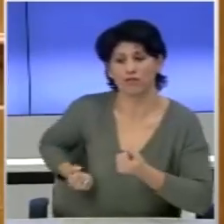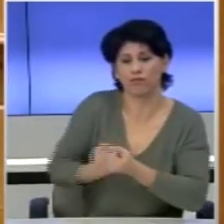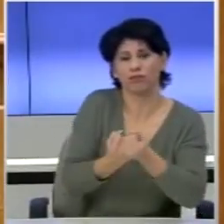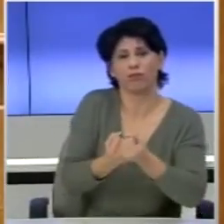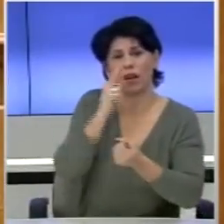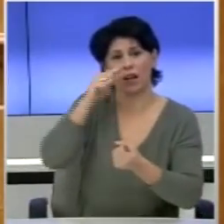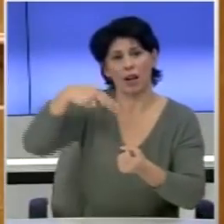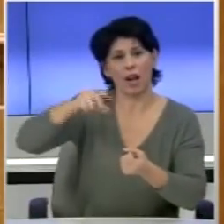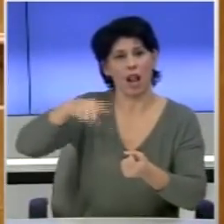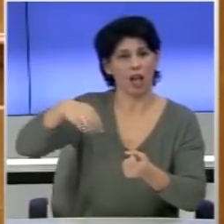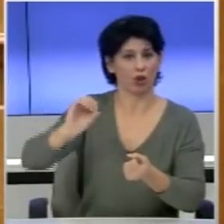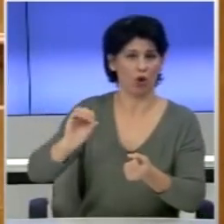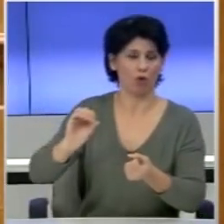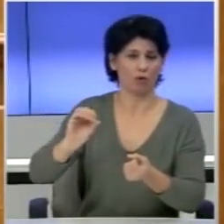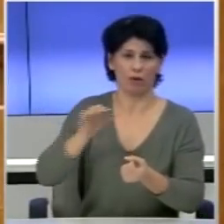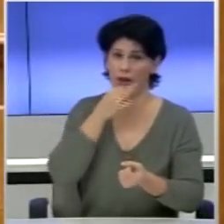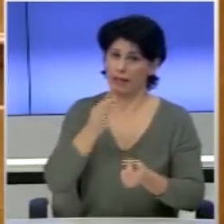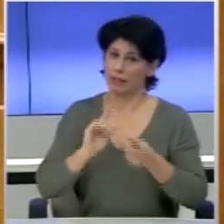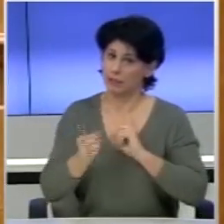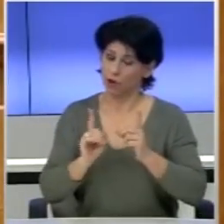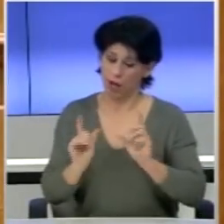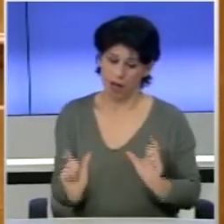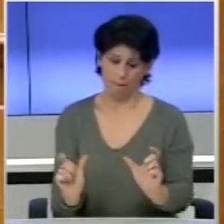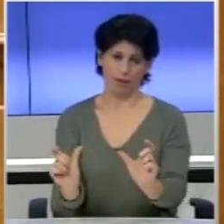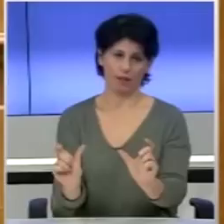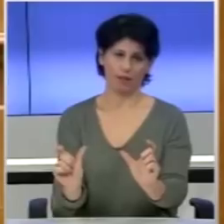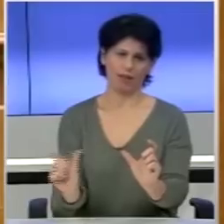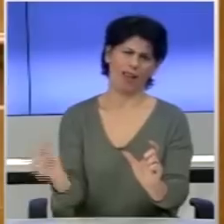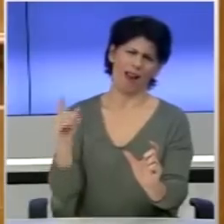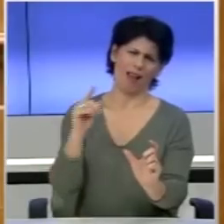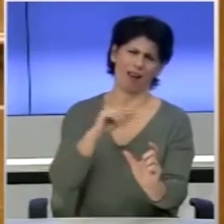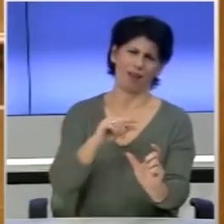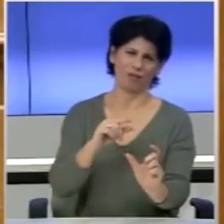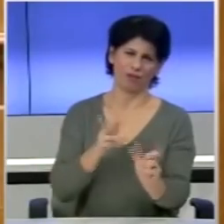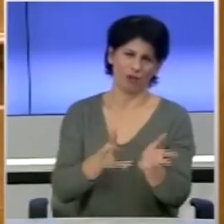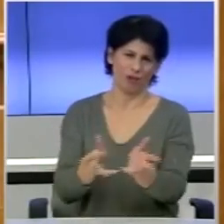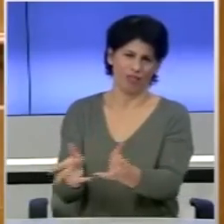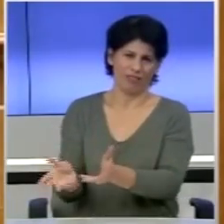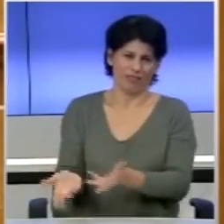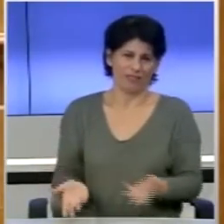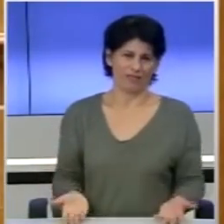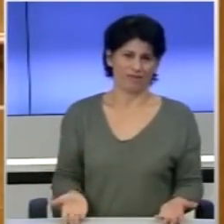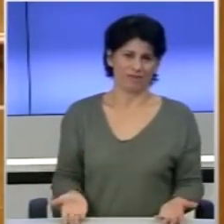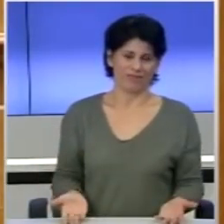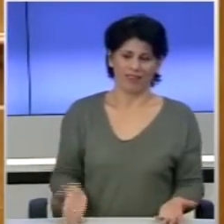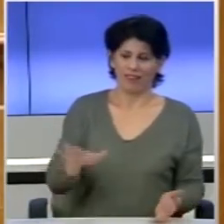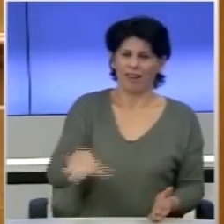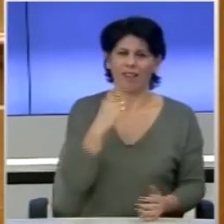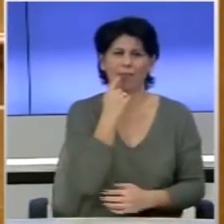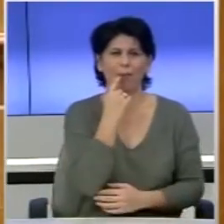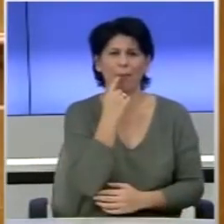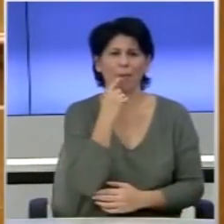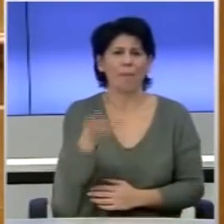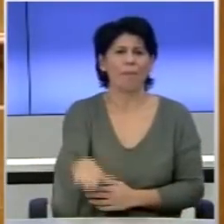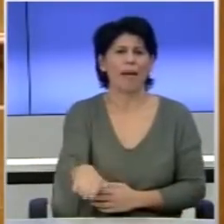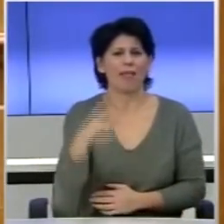Λέτε ακόμα η συμφωνία είναι αμυντική και διάφορα τέτοια. Ποιον δουλεύετε αλήθεια? Και τα μικρά παιδιά ήδη ξέρουν πως